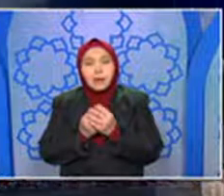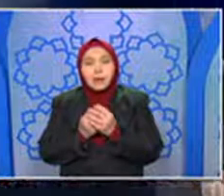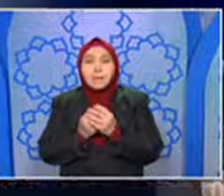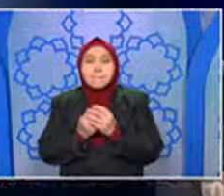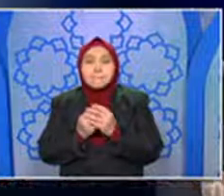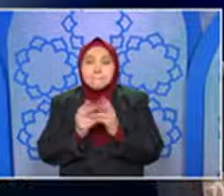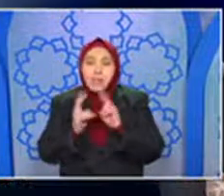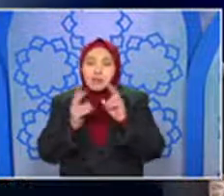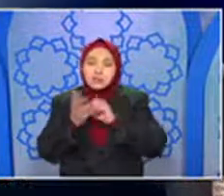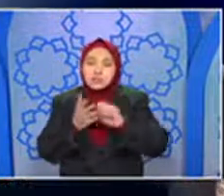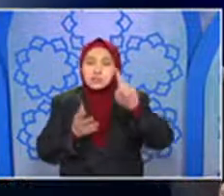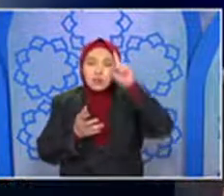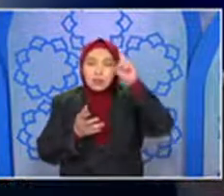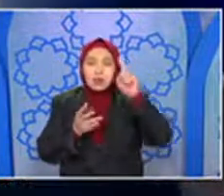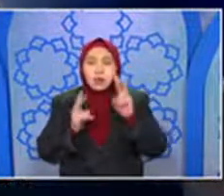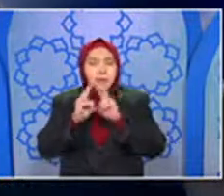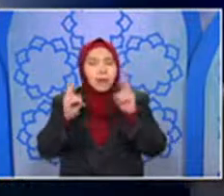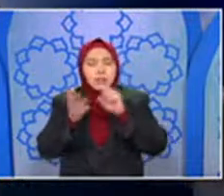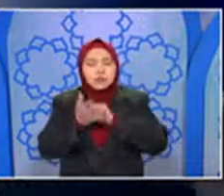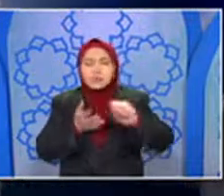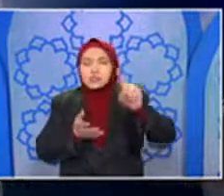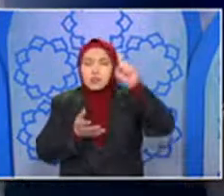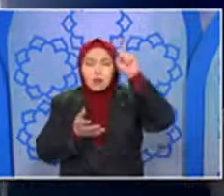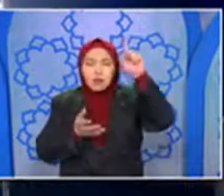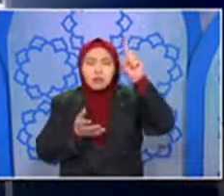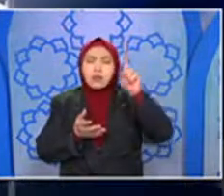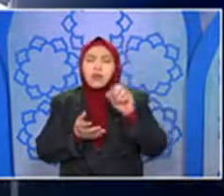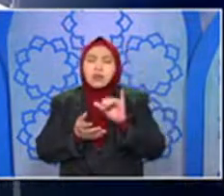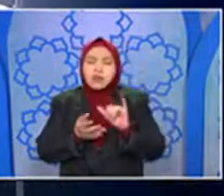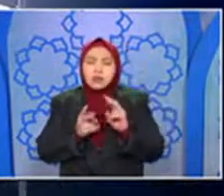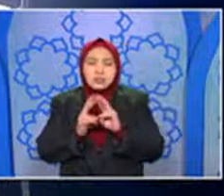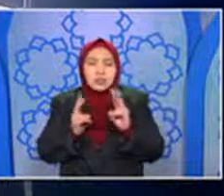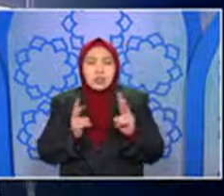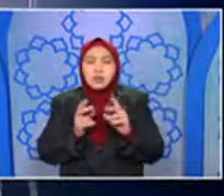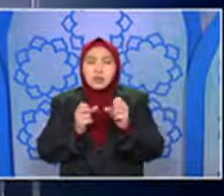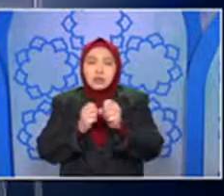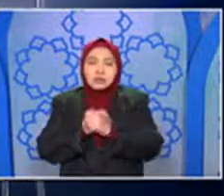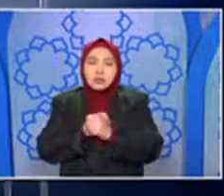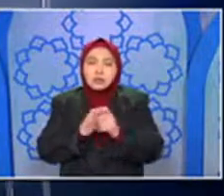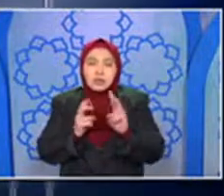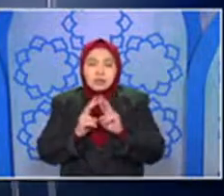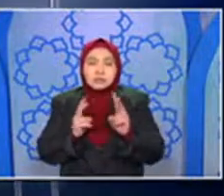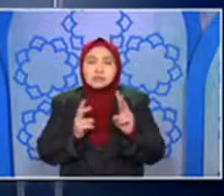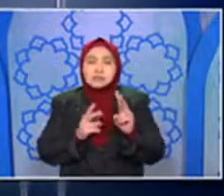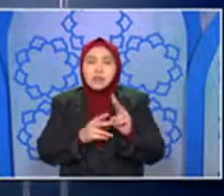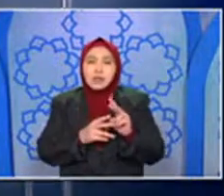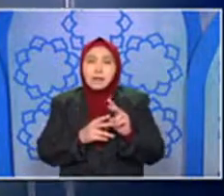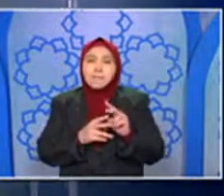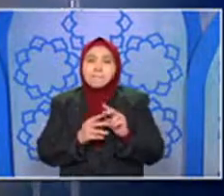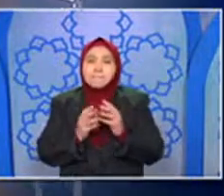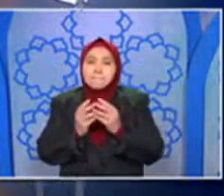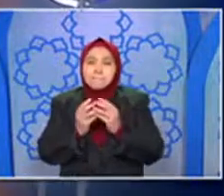Subhanallahil azim, subhana man ta'attafa bil 'izzi wa qala